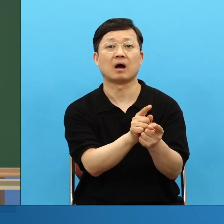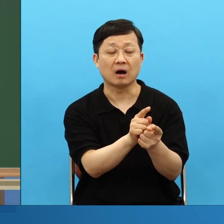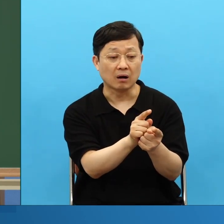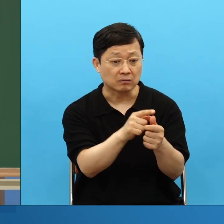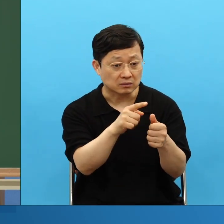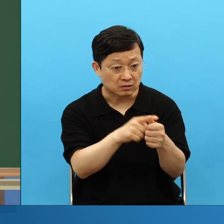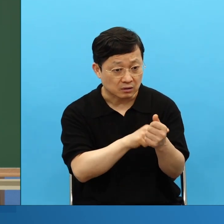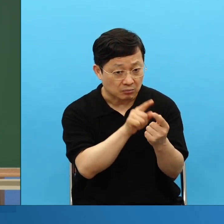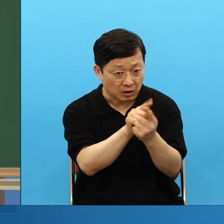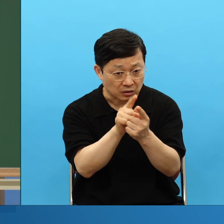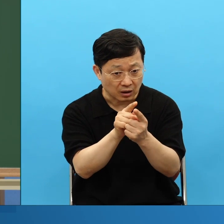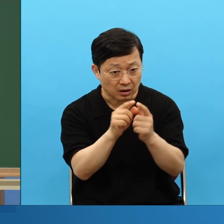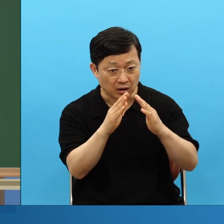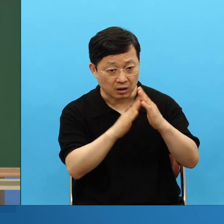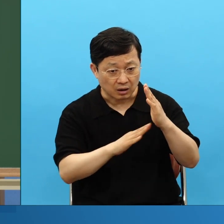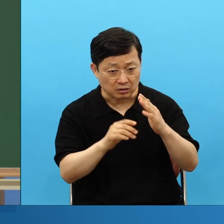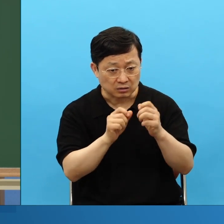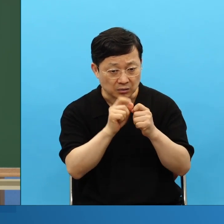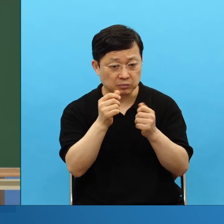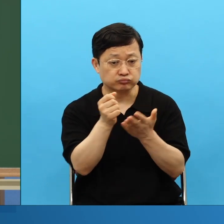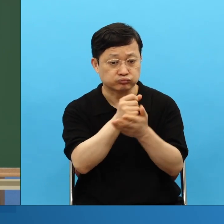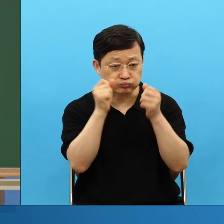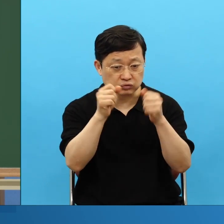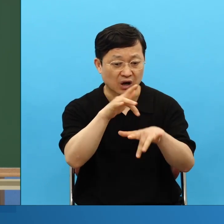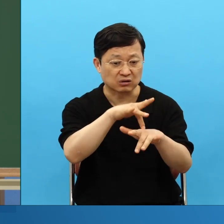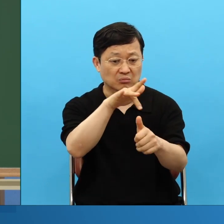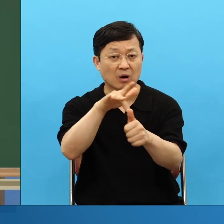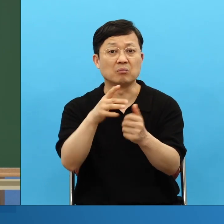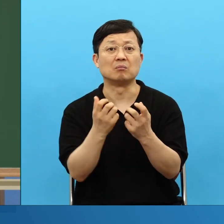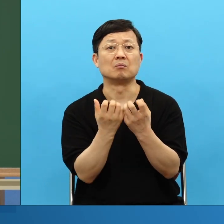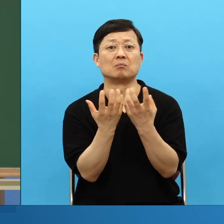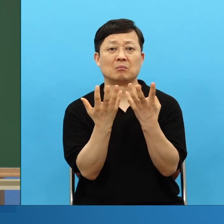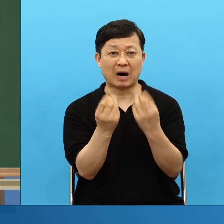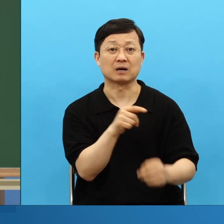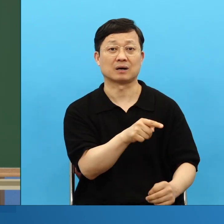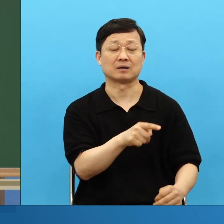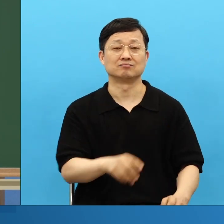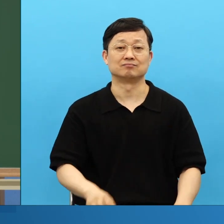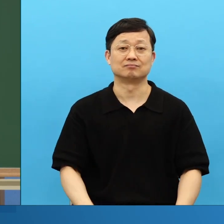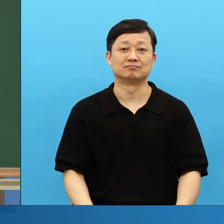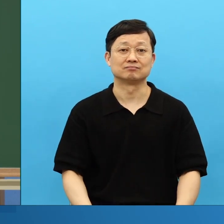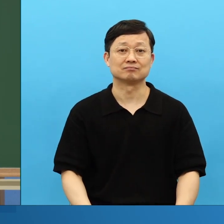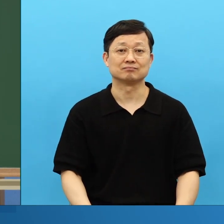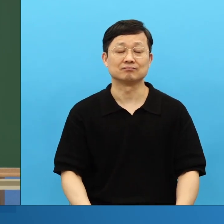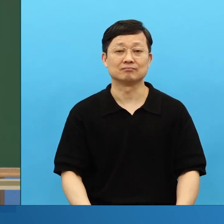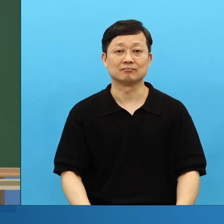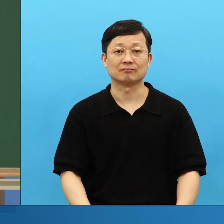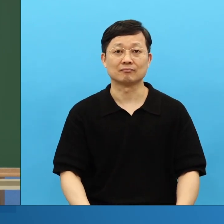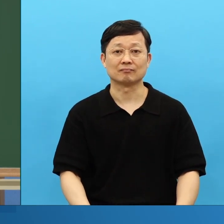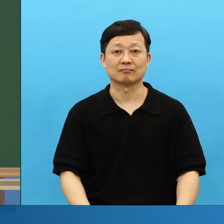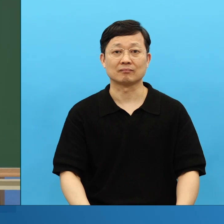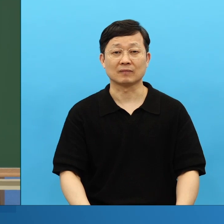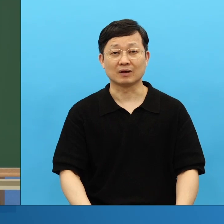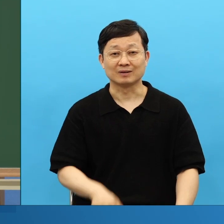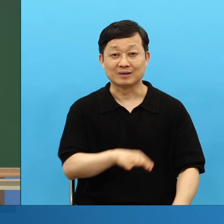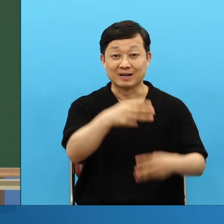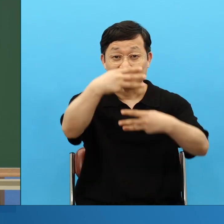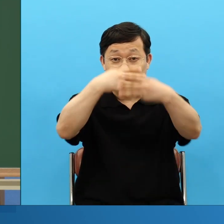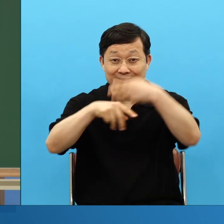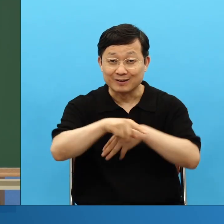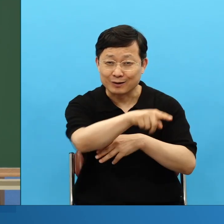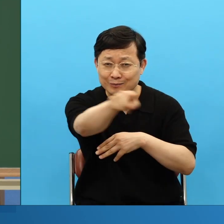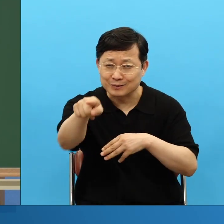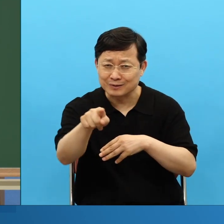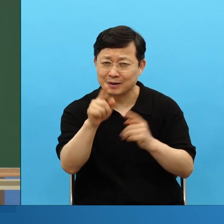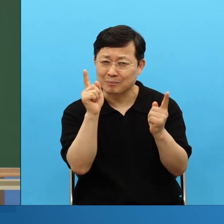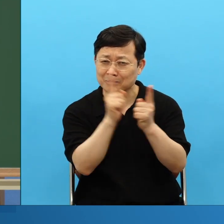들어가는 거죠. 이 자리에 있는 친구들은 아마 이 시간에 이 자리에 있는 친구들은 안 만나질 것 같아요.